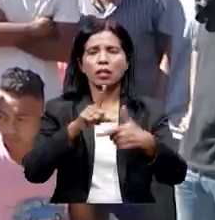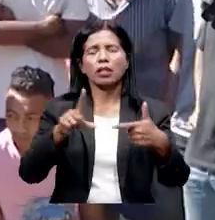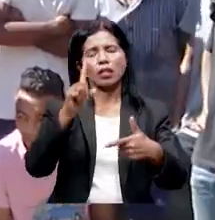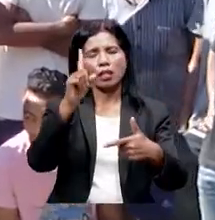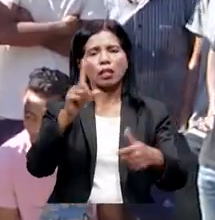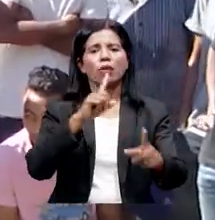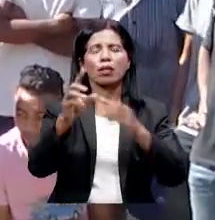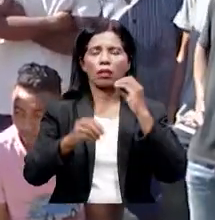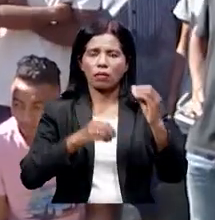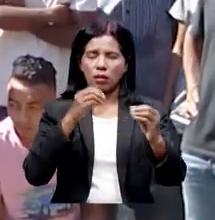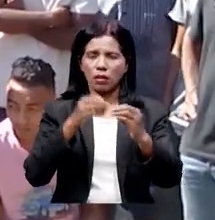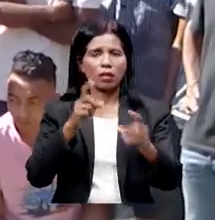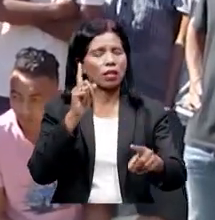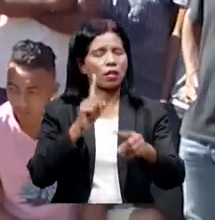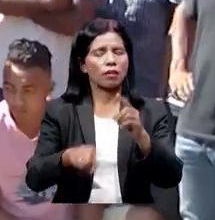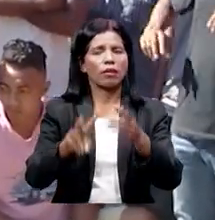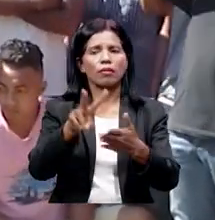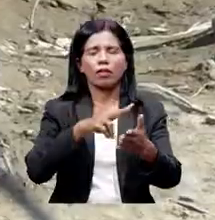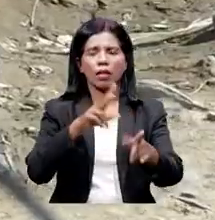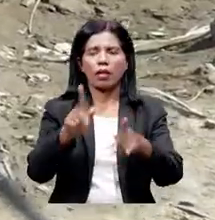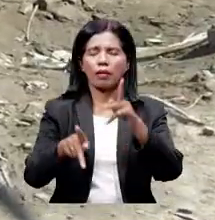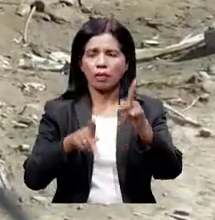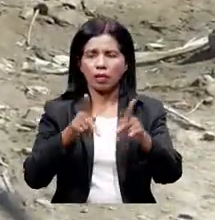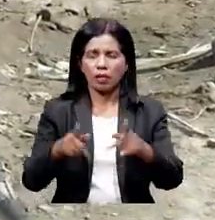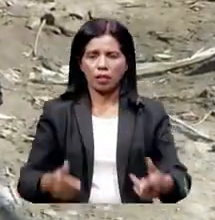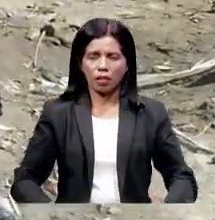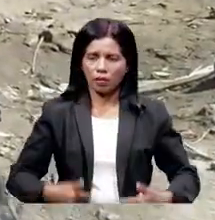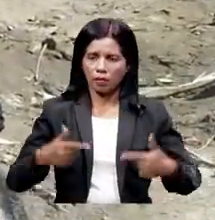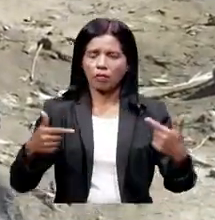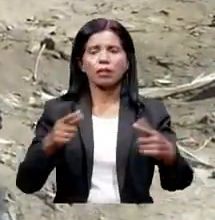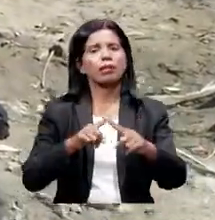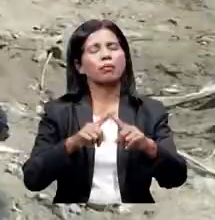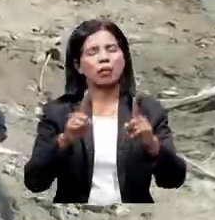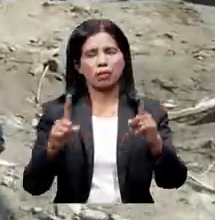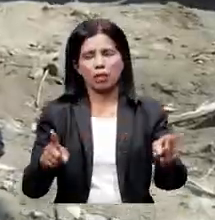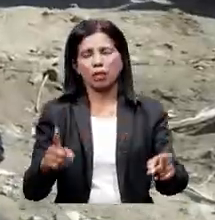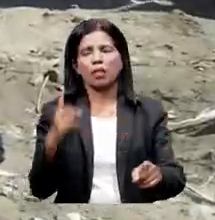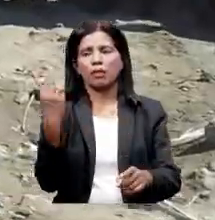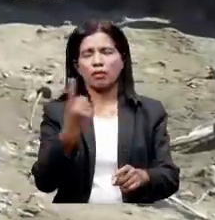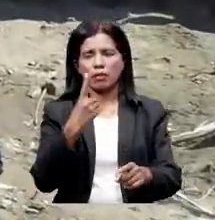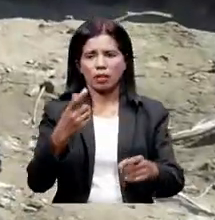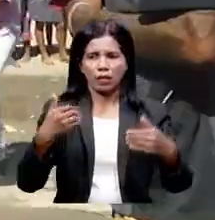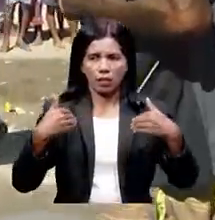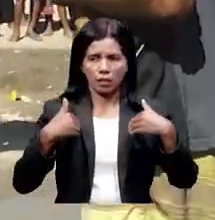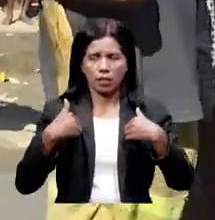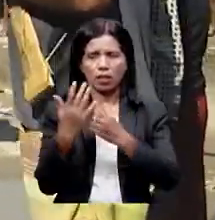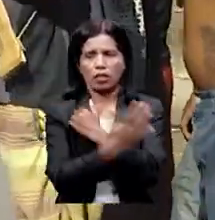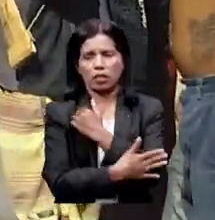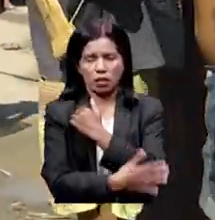kualia konaba la bele viola ema ida ne vida mai be situasyon ne akontese dadau iha raida